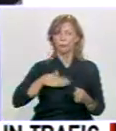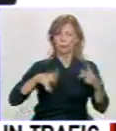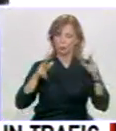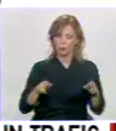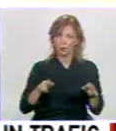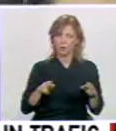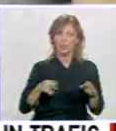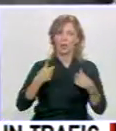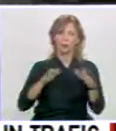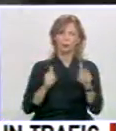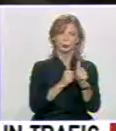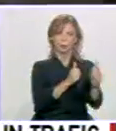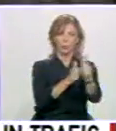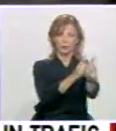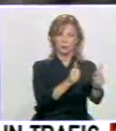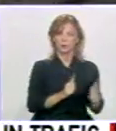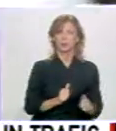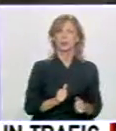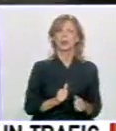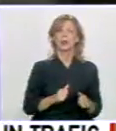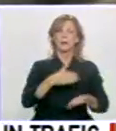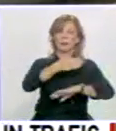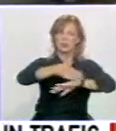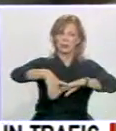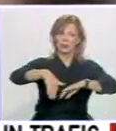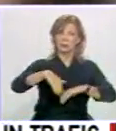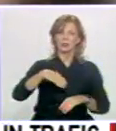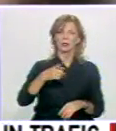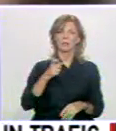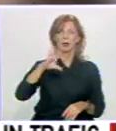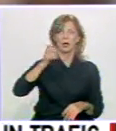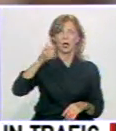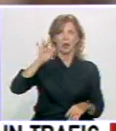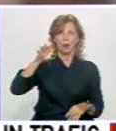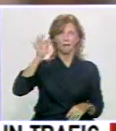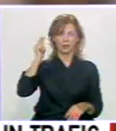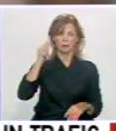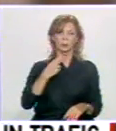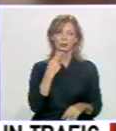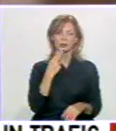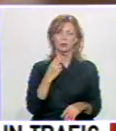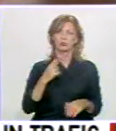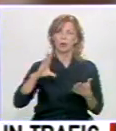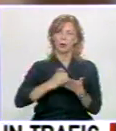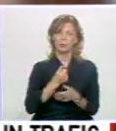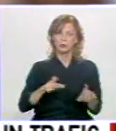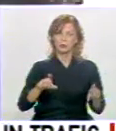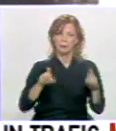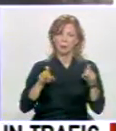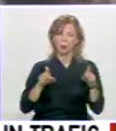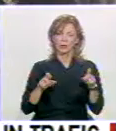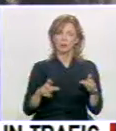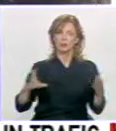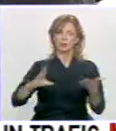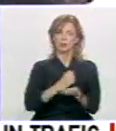că a început o urmărire în trafic pe străzile din Calafat și din apropiere. În cele din urmă, polițiștii au reușit să blocheze autoturismele și să-i captureze atât